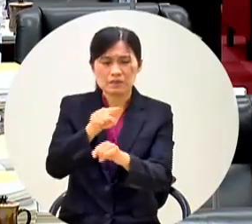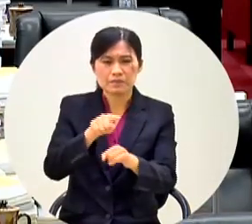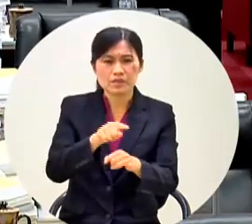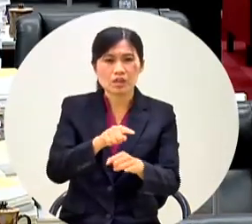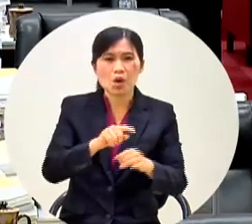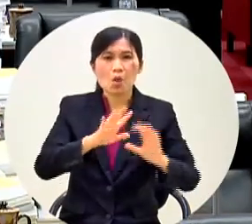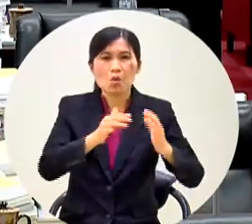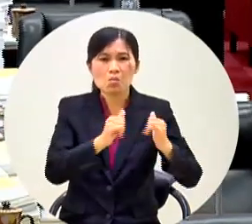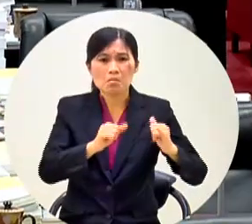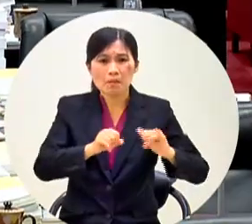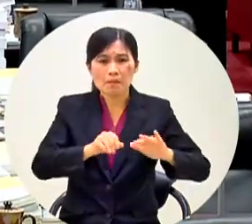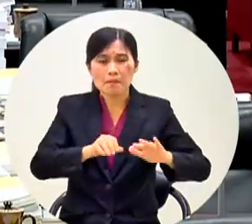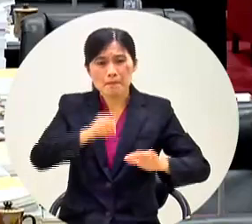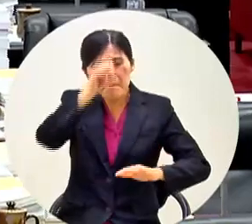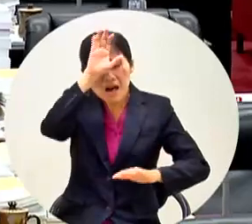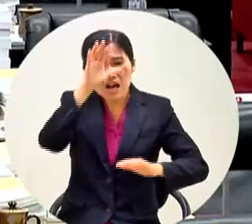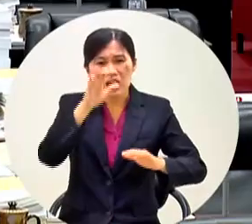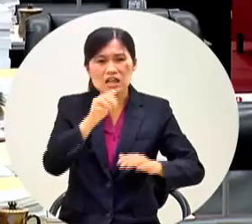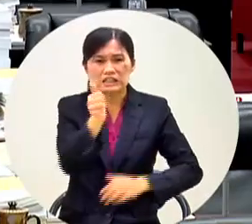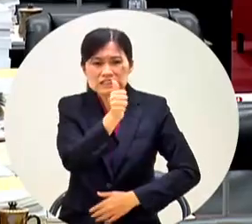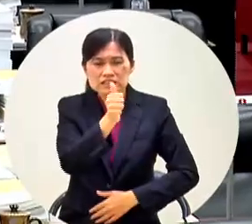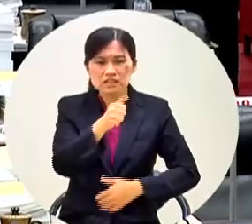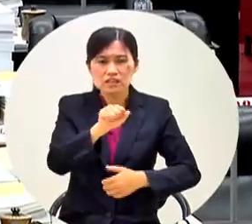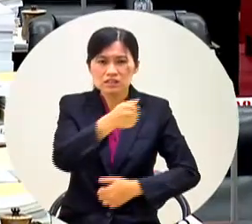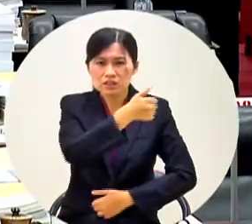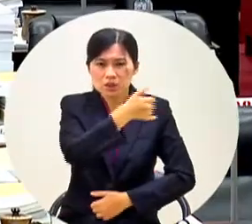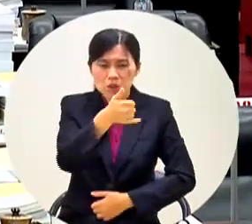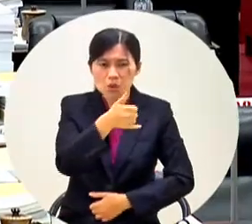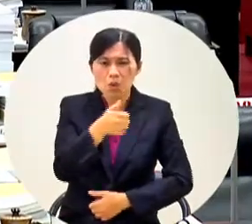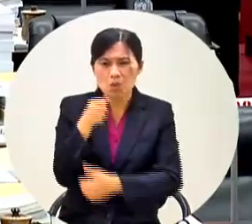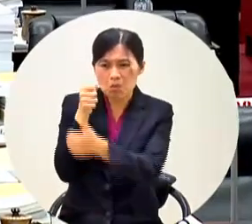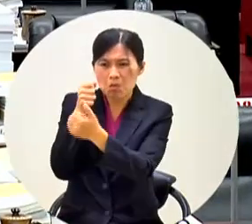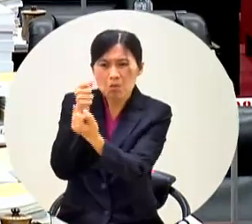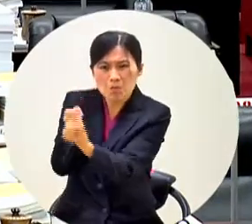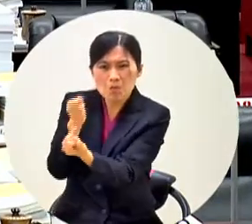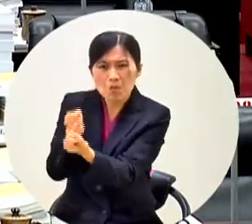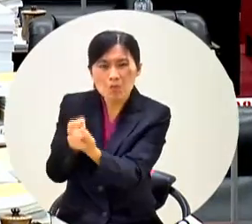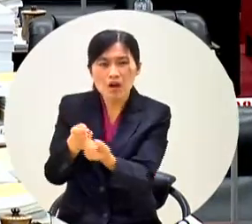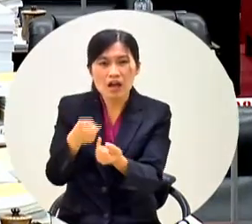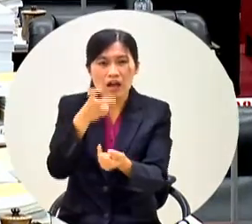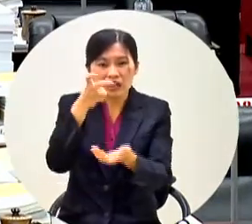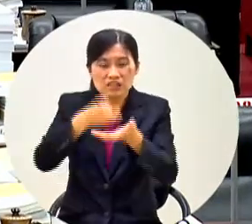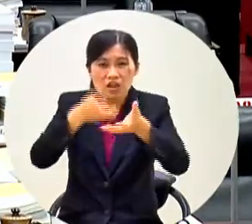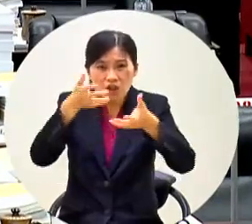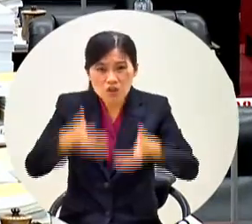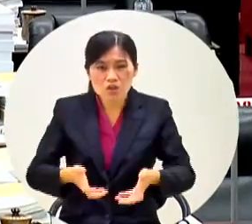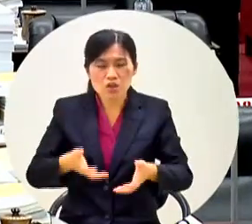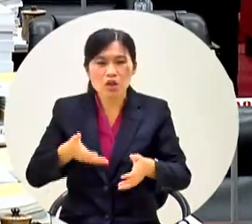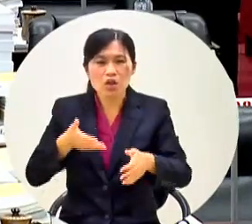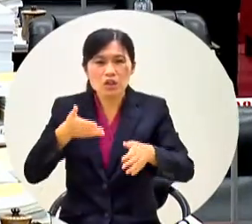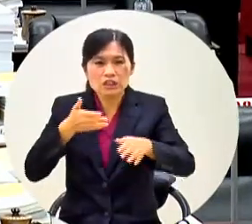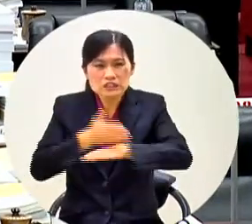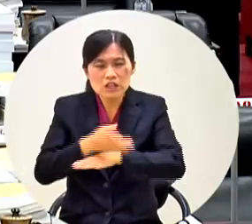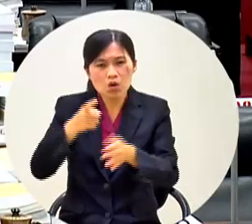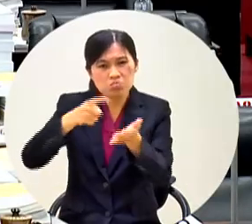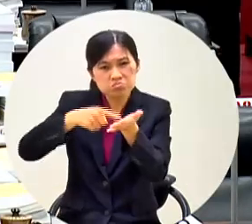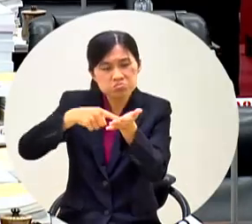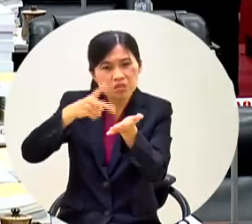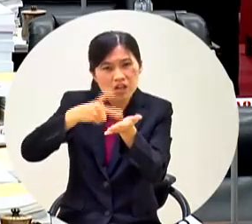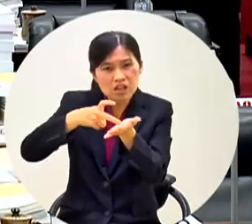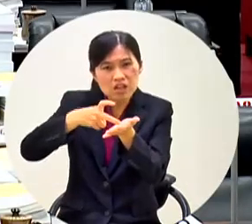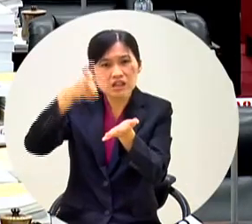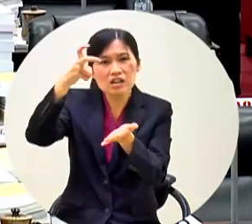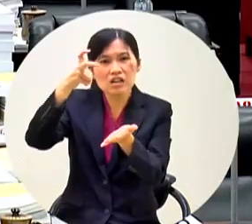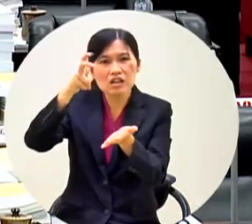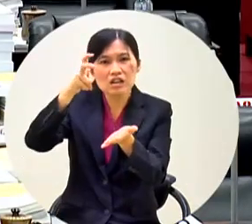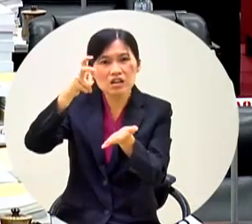击，最严重的我们刚刚重播超过20次，刘德林议员把林婉容议员